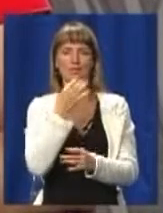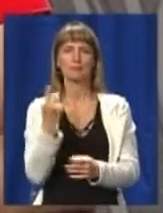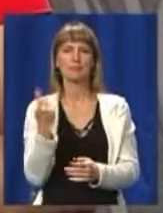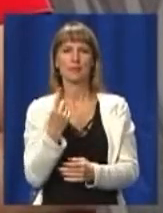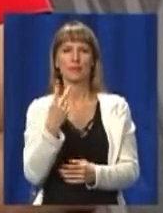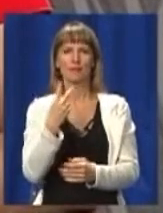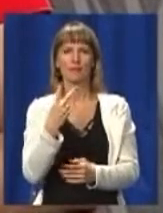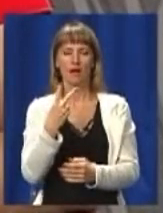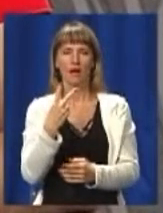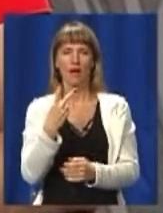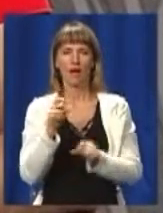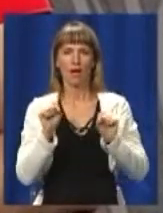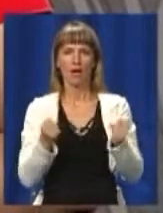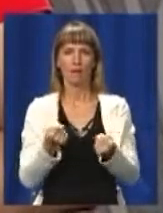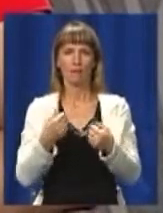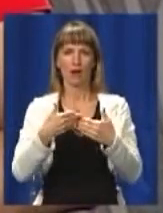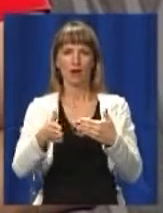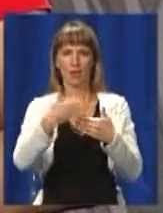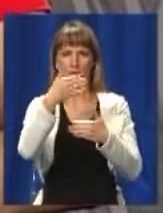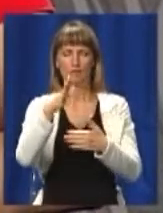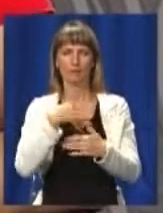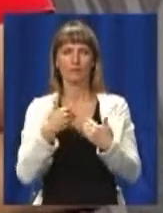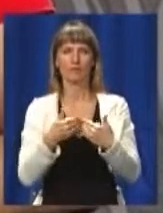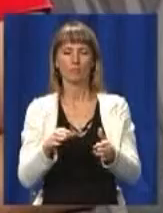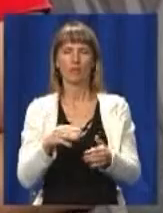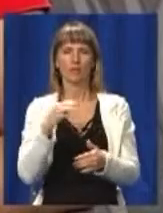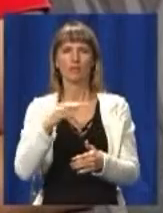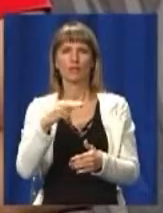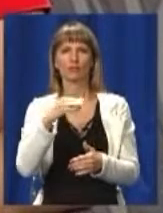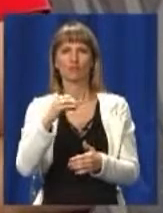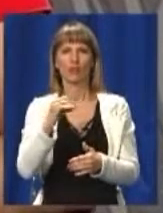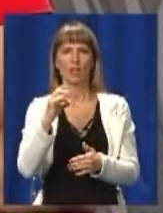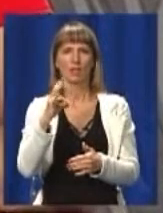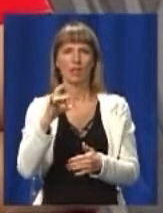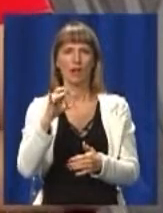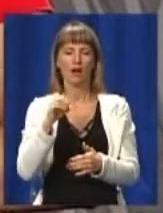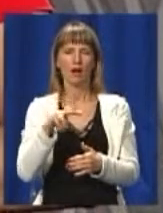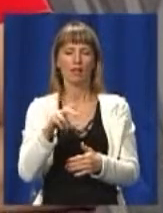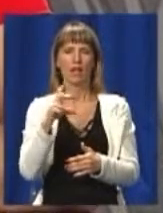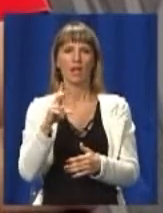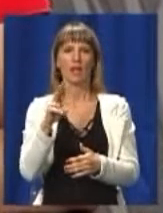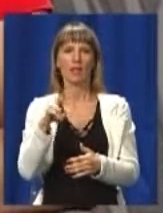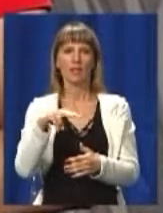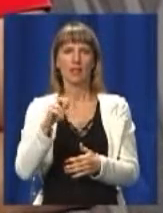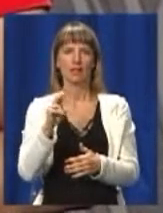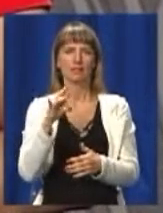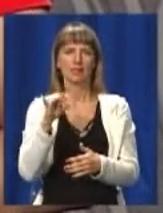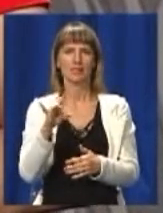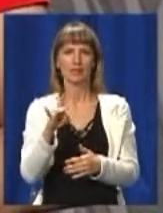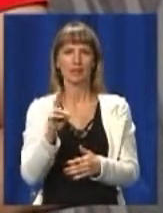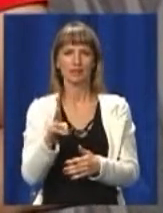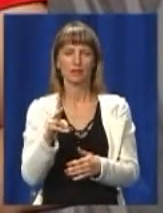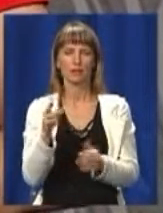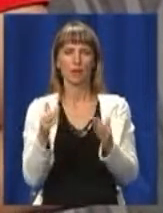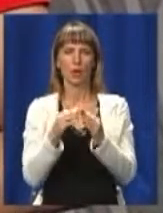Перші двокамерні холодильники були випущені фірмою General Electric. На жаль, дуже-дуже давно, рік я не пам'ятаю. І побутовий